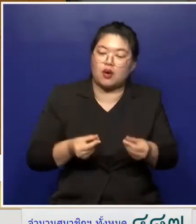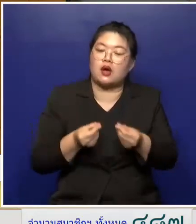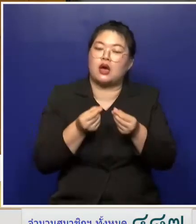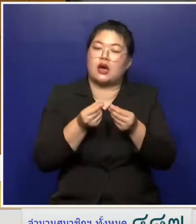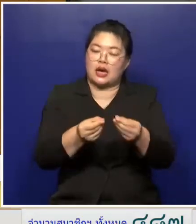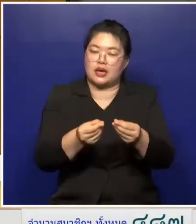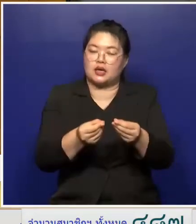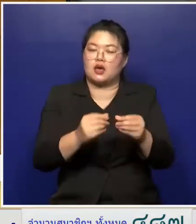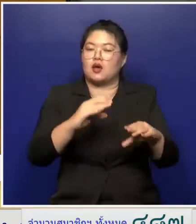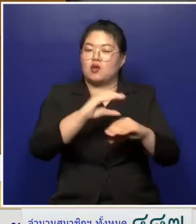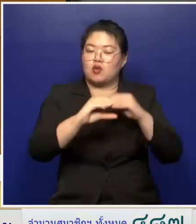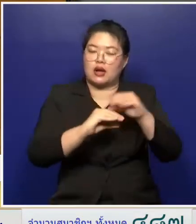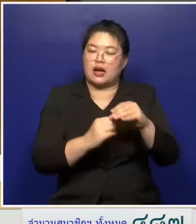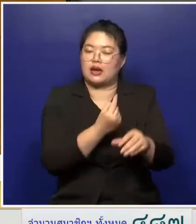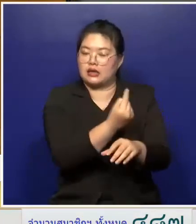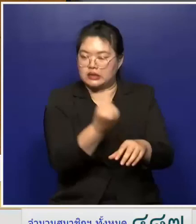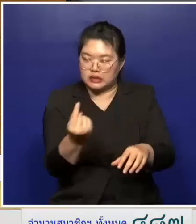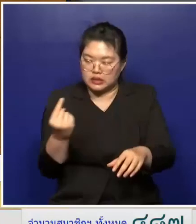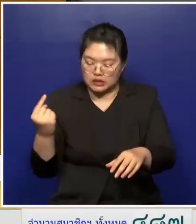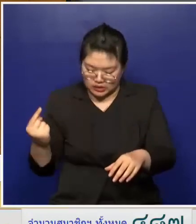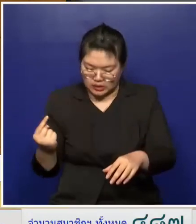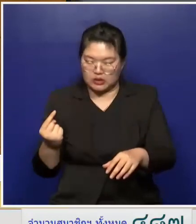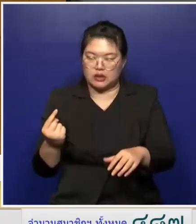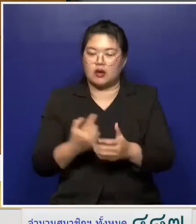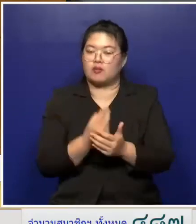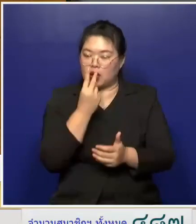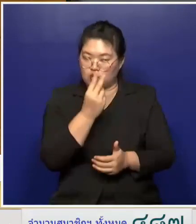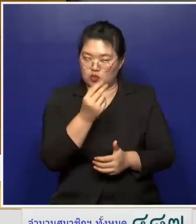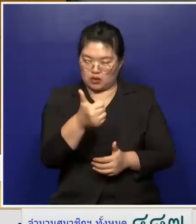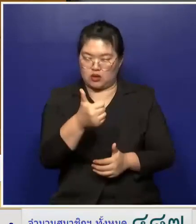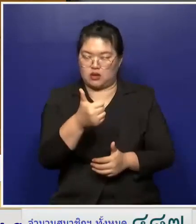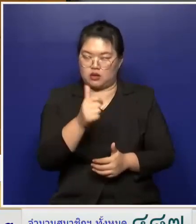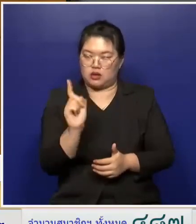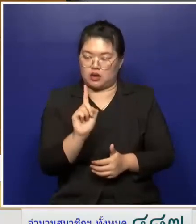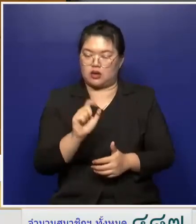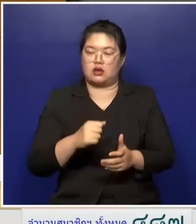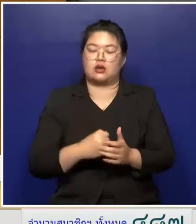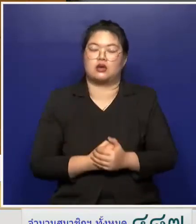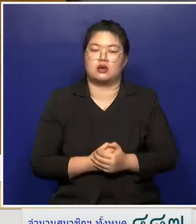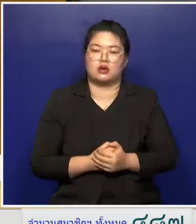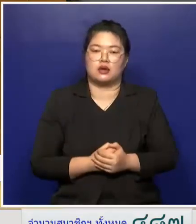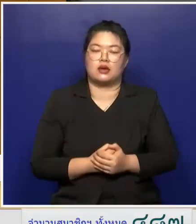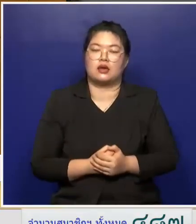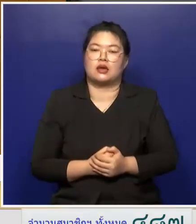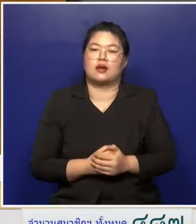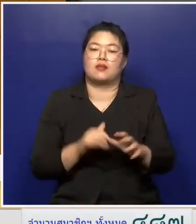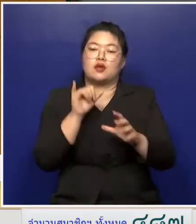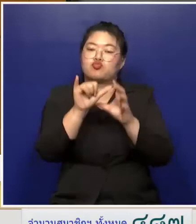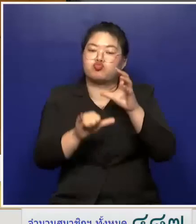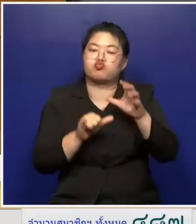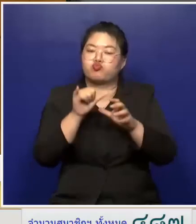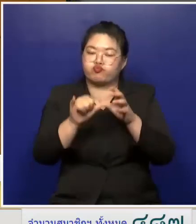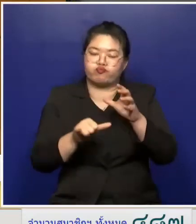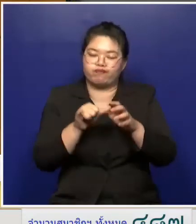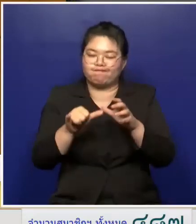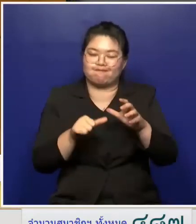หน่วยและหนึโครงการนะครับตรนี้ทานสามารถดูได้นะครบ ผมมีรายการทาง YouTube นะครับYou